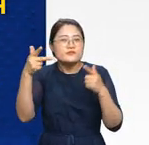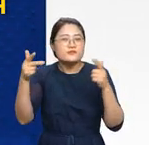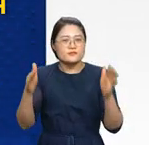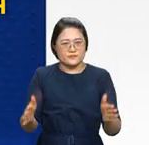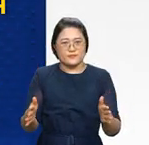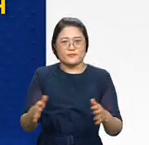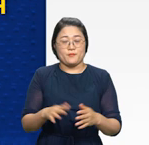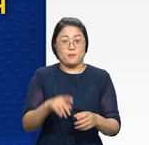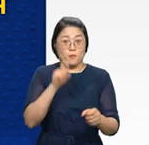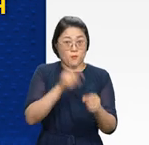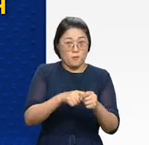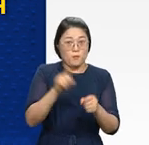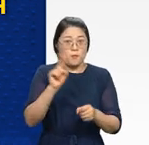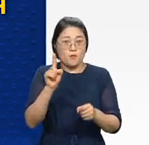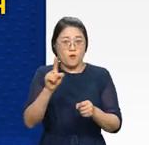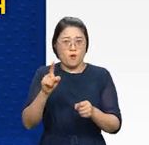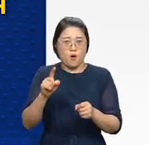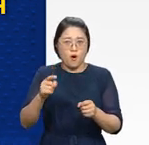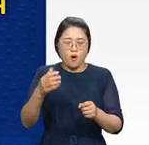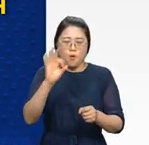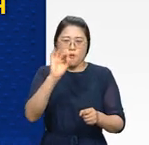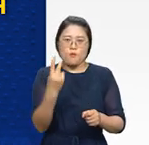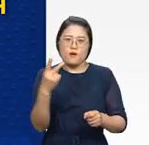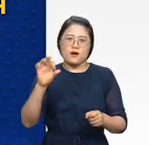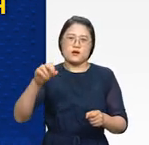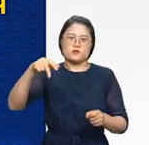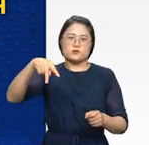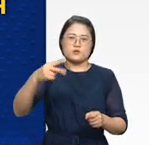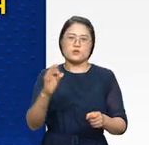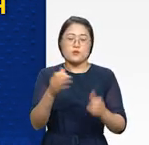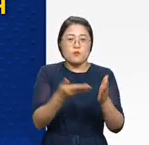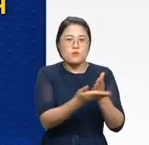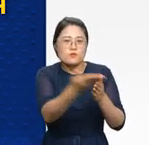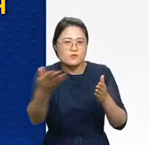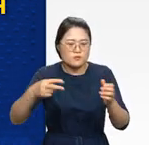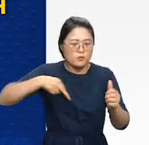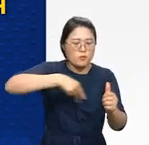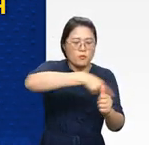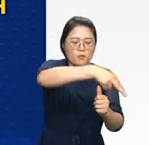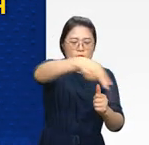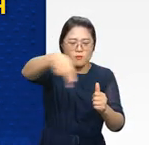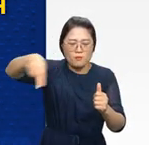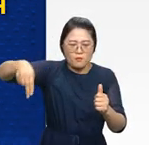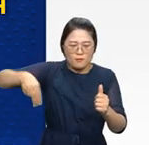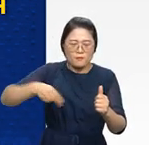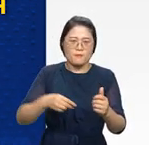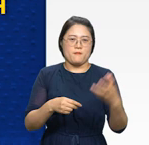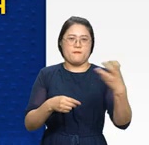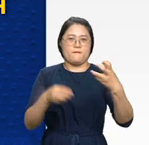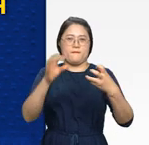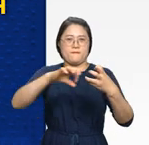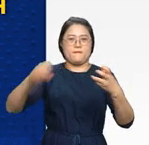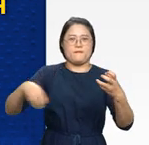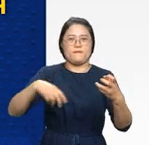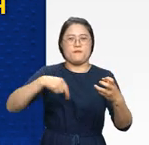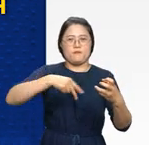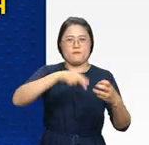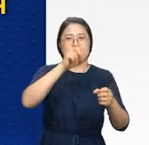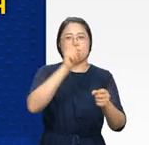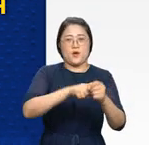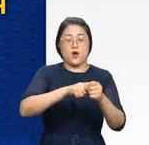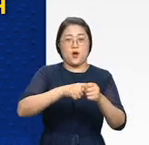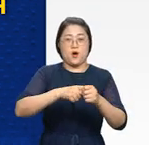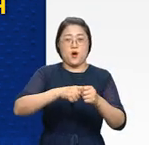챌린지의 목표는 길 따라 걷기 코스에 안내된 왕송호수 한 바퀴 80% 걷기를 목표로 하고 있는데요. 참여자